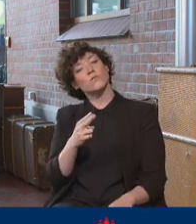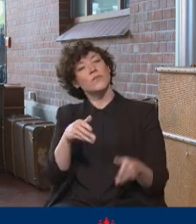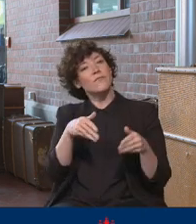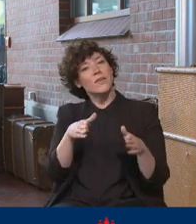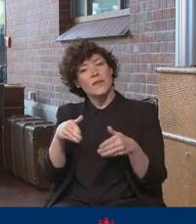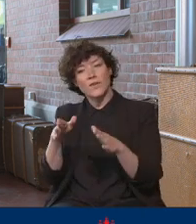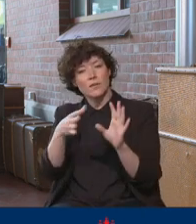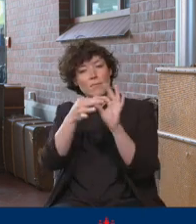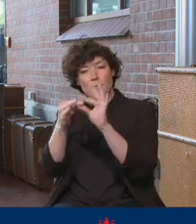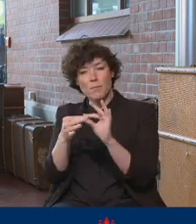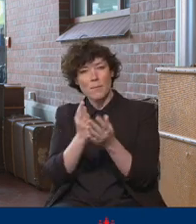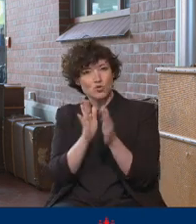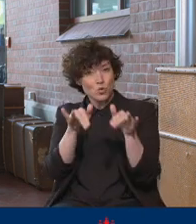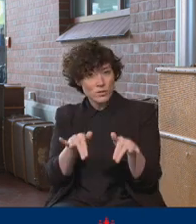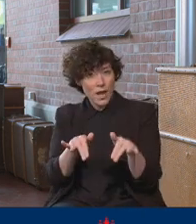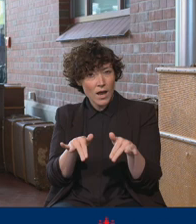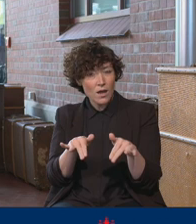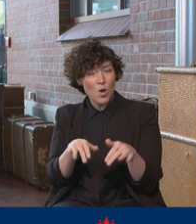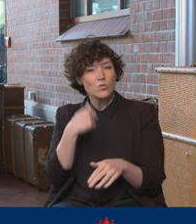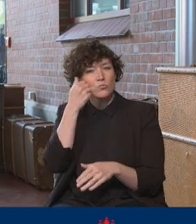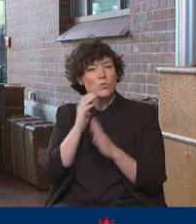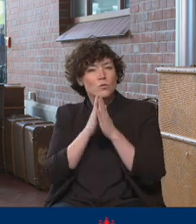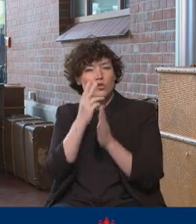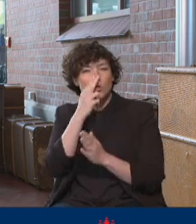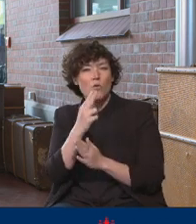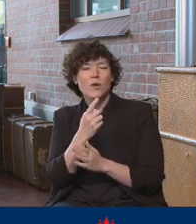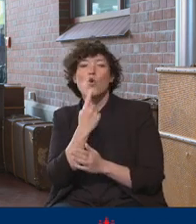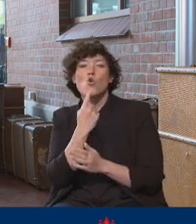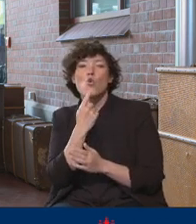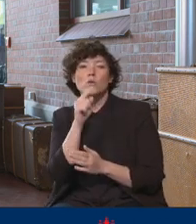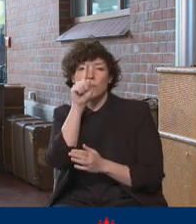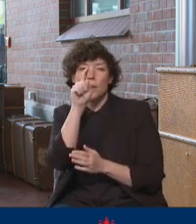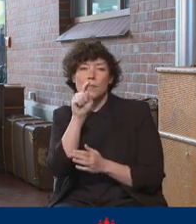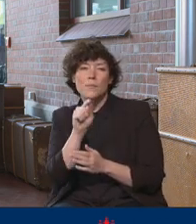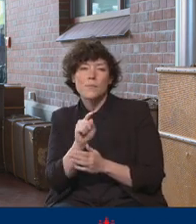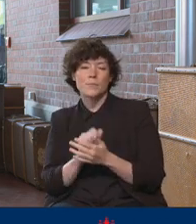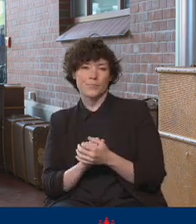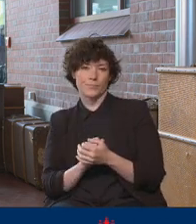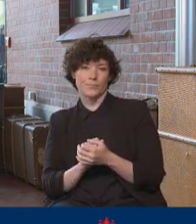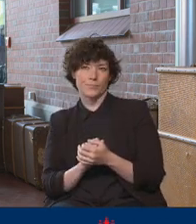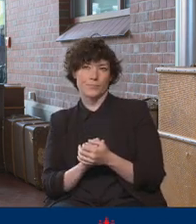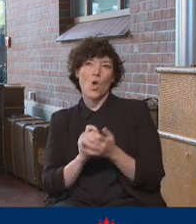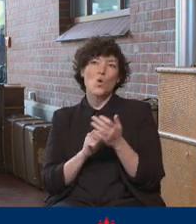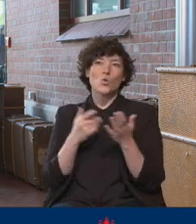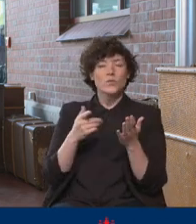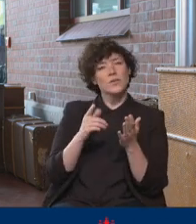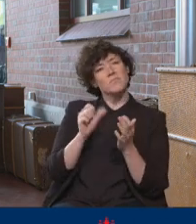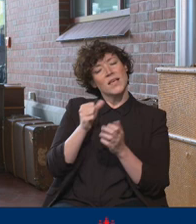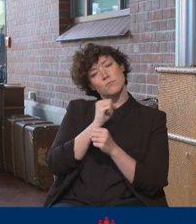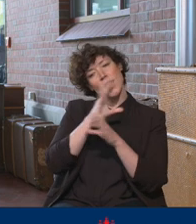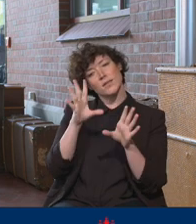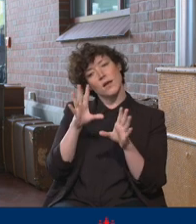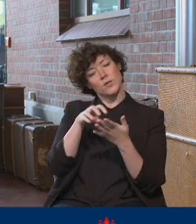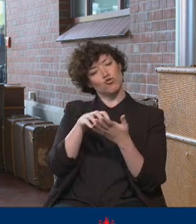und ich möchte sie einmal auf diese rot gestrichelte hin weil die steht also die liegt erstmal nahe wenn man stadtstruktur